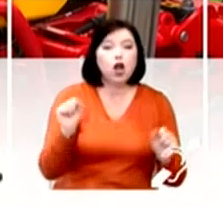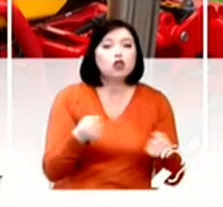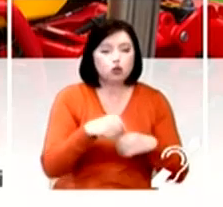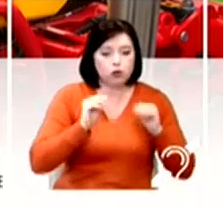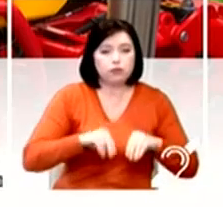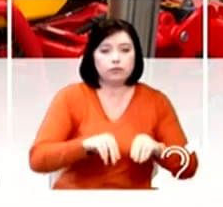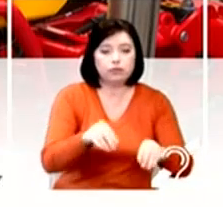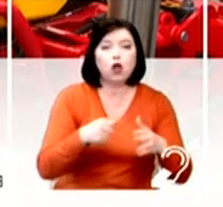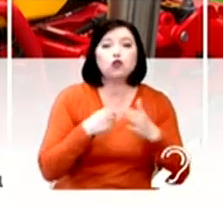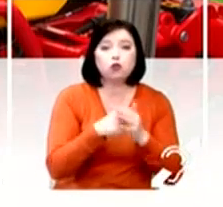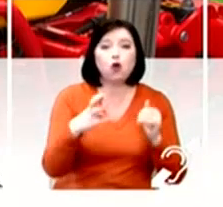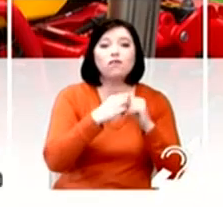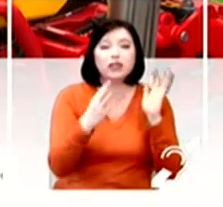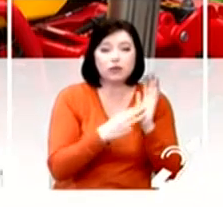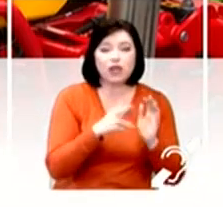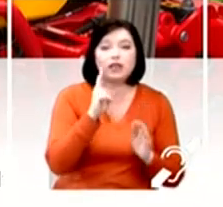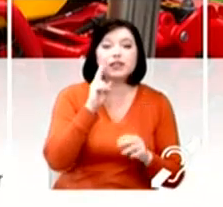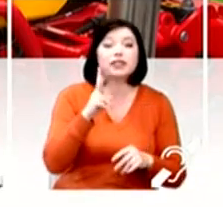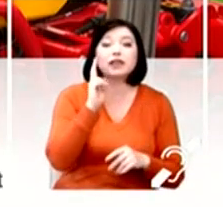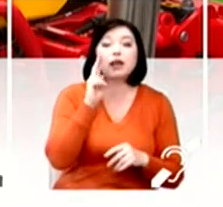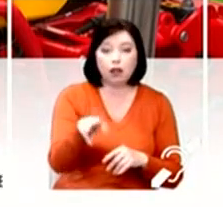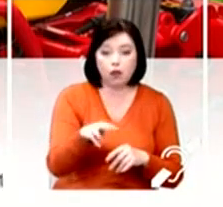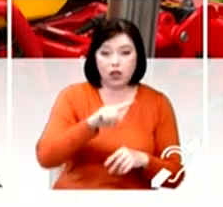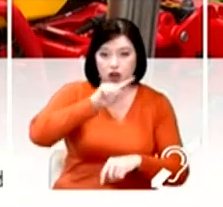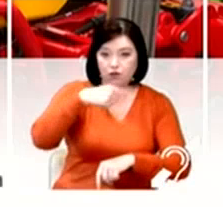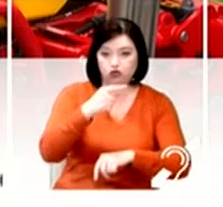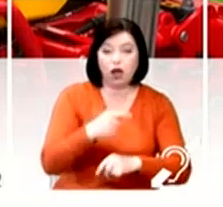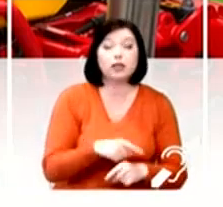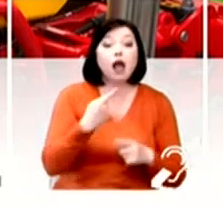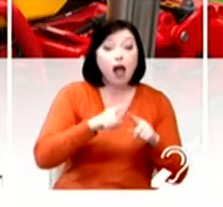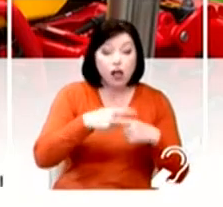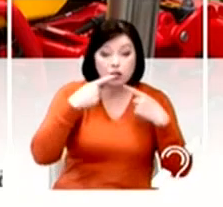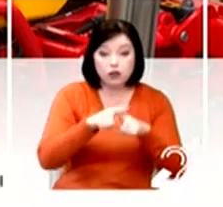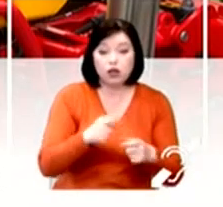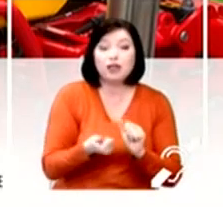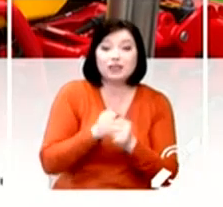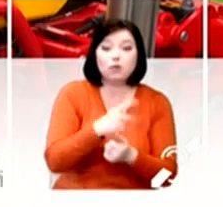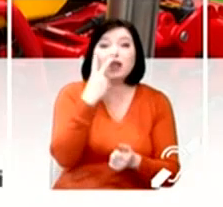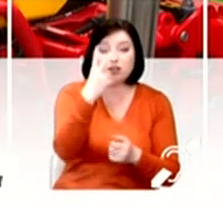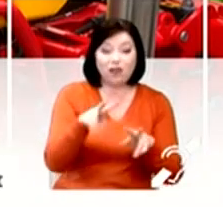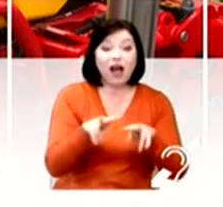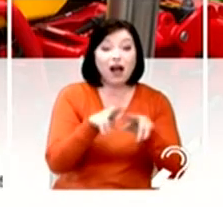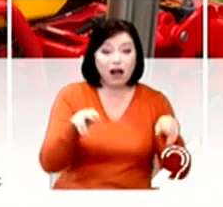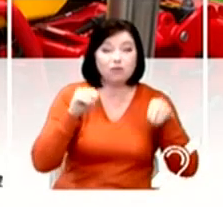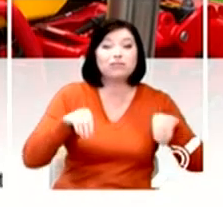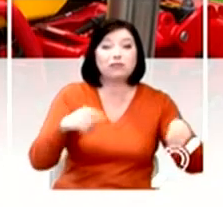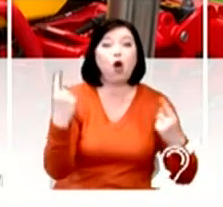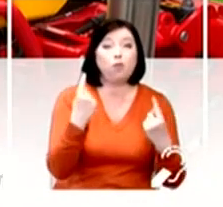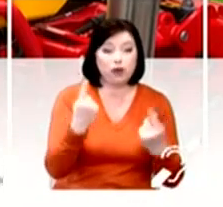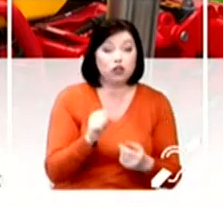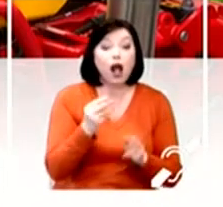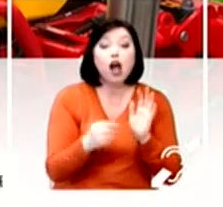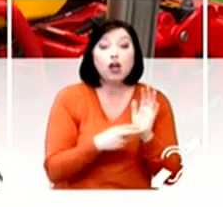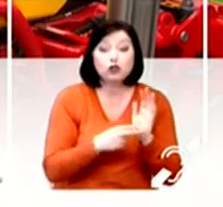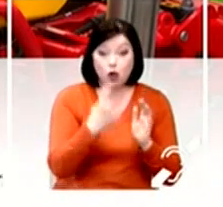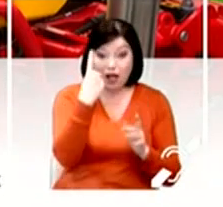de semănat este de până la 18 km pe oră. Utilajul înlocuiește două semănători tradiționale, iar